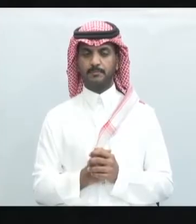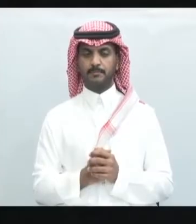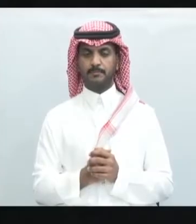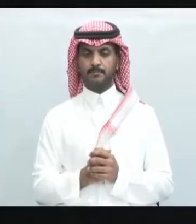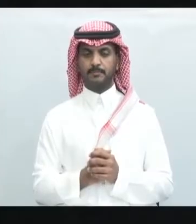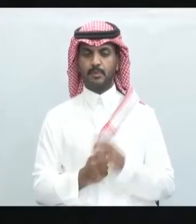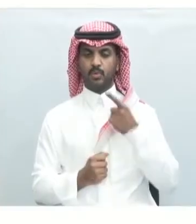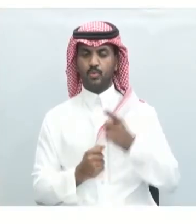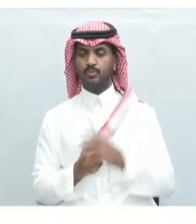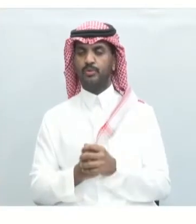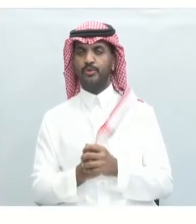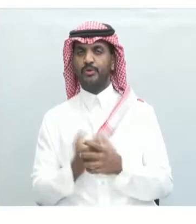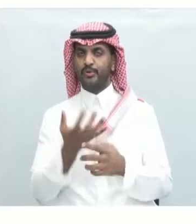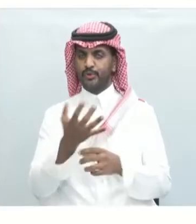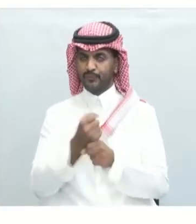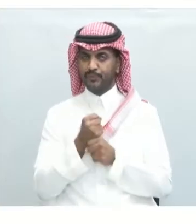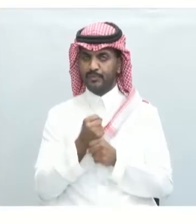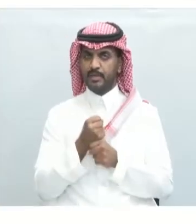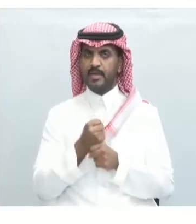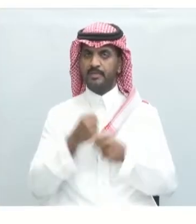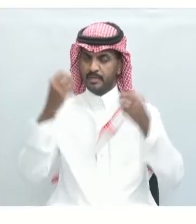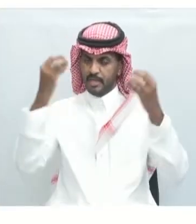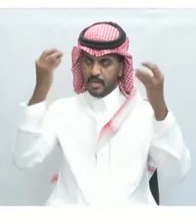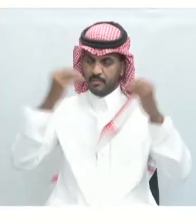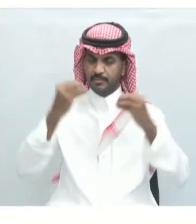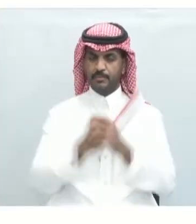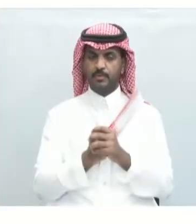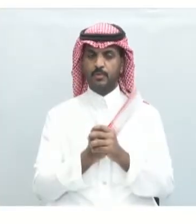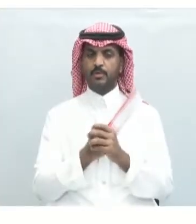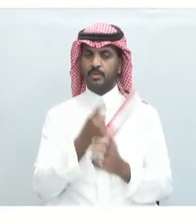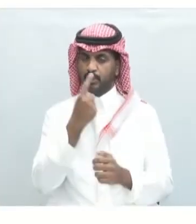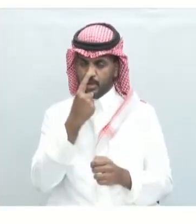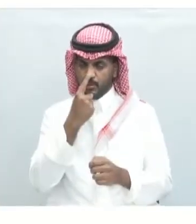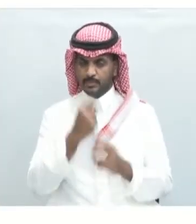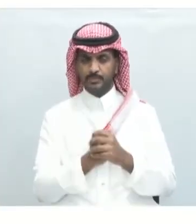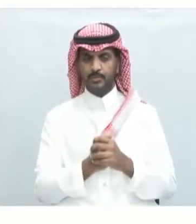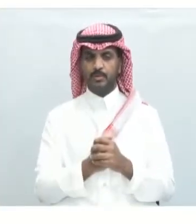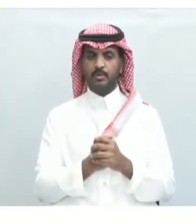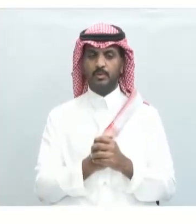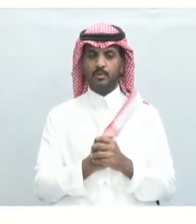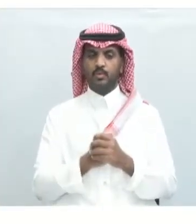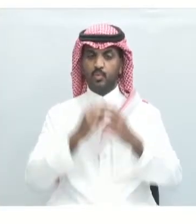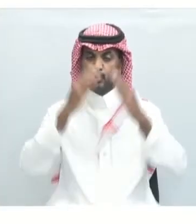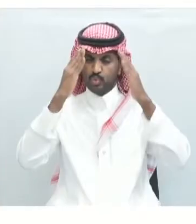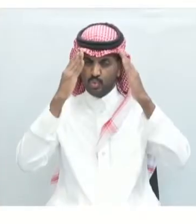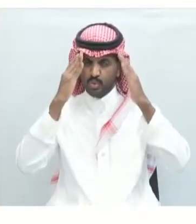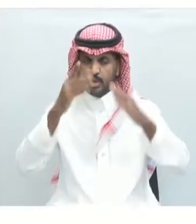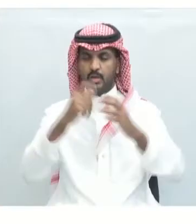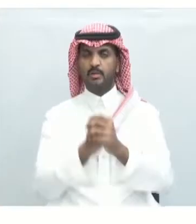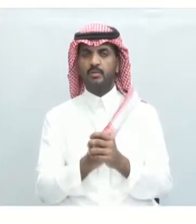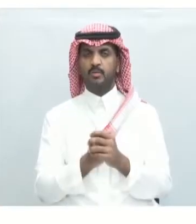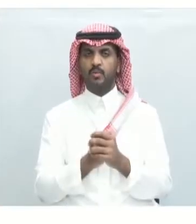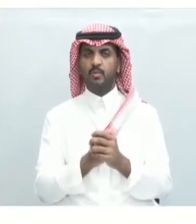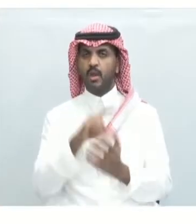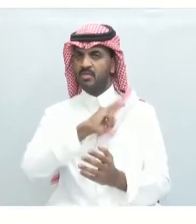احسنتم نقول اولا حفظ هذه النعمه كذلك نقول احترام احترام هذه النعمه وشكر الله عز وجل عليها